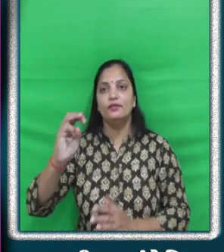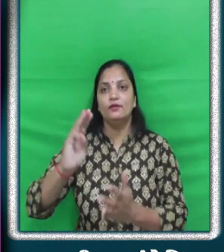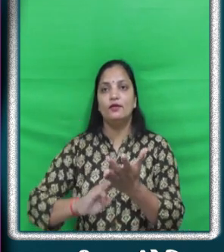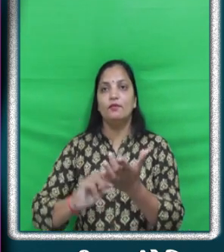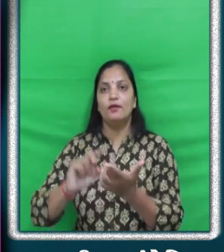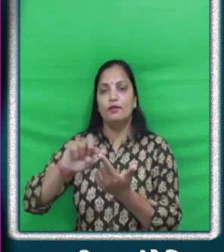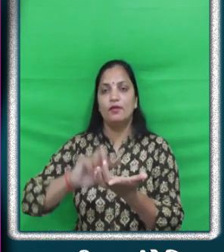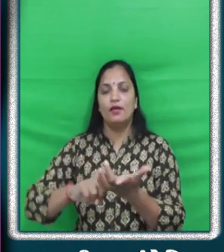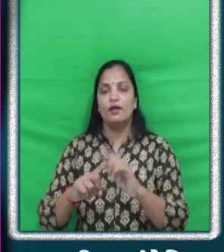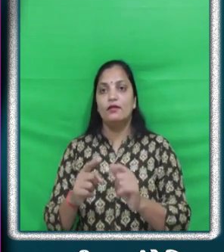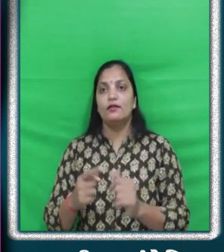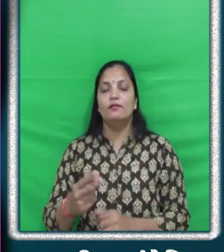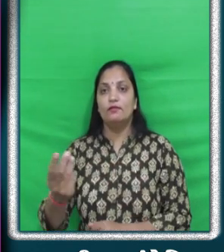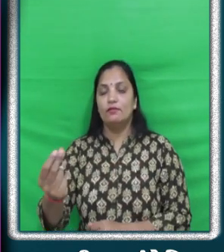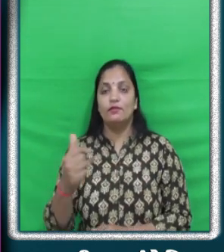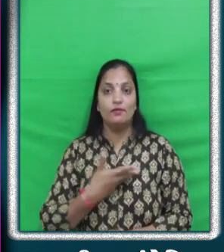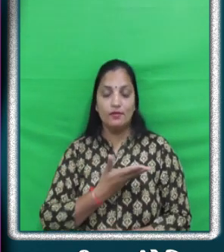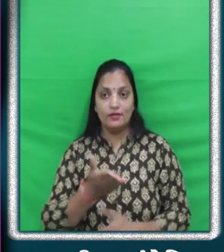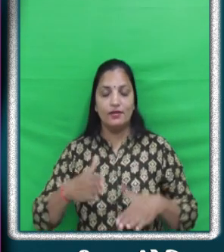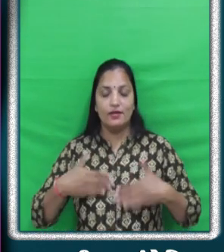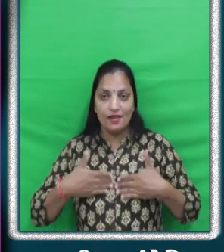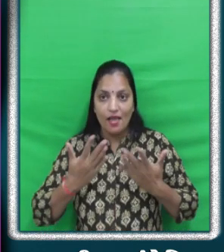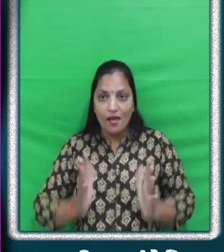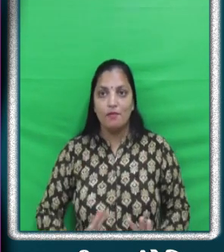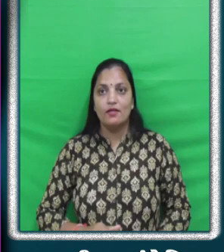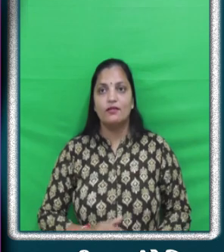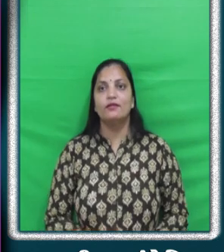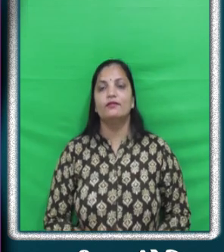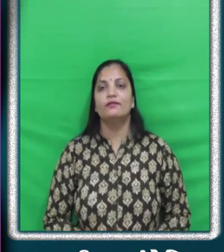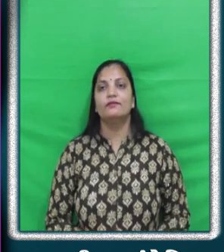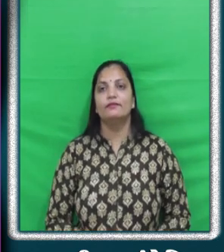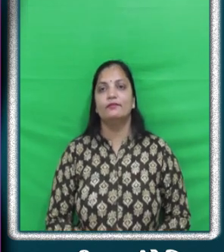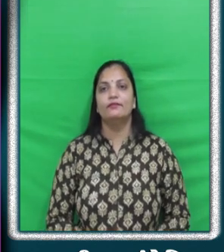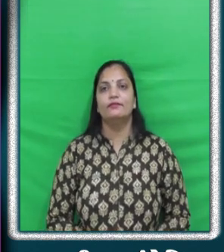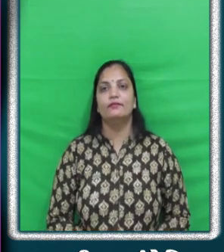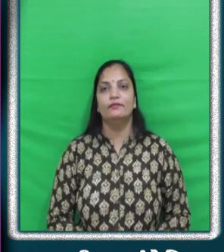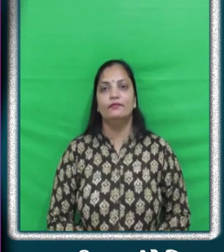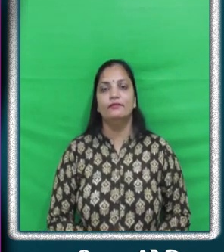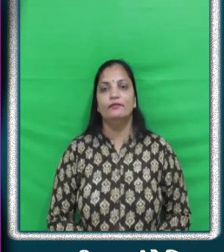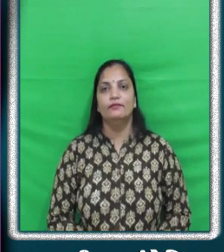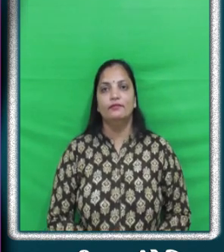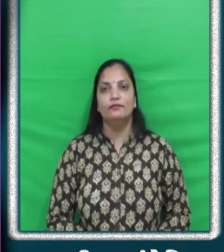કમેન્ટ આવે છે ઝડપથી બધાની આવે છે અને મને એ જાણીને ખૂબ આનંદ થાય છે કે તમે કનેક્ટેડ છો.